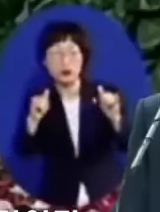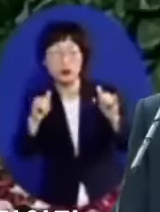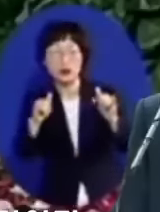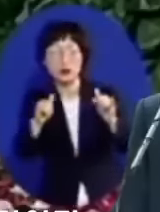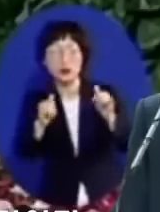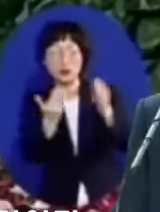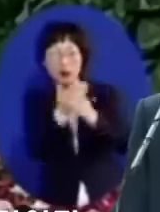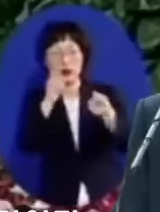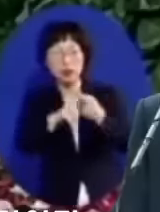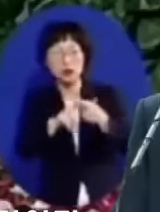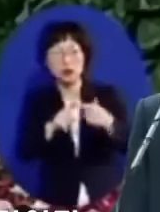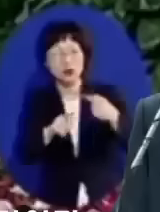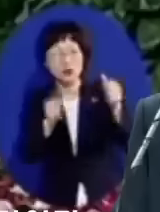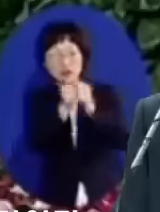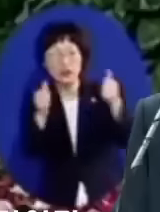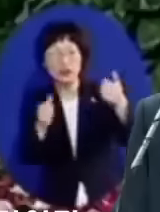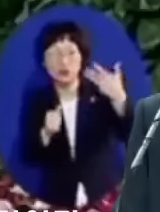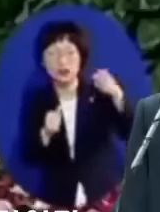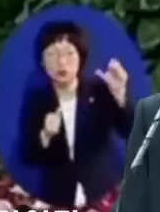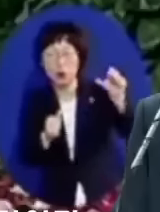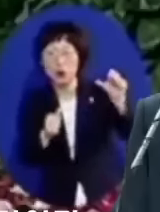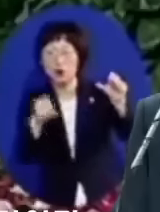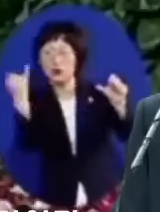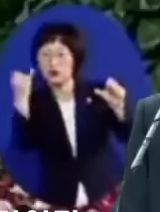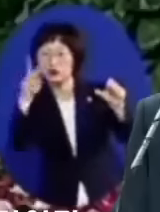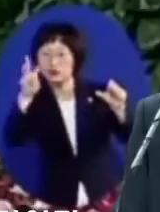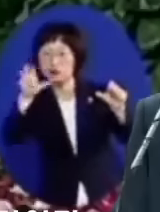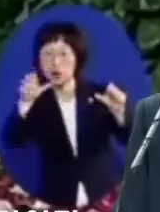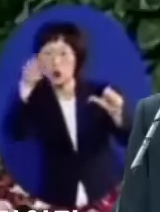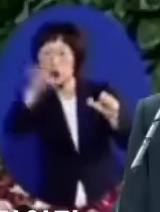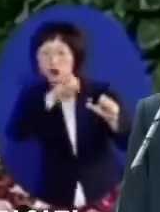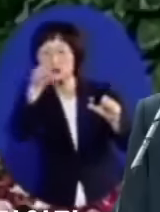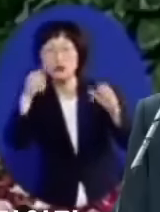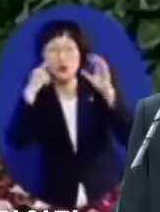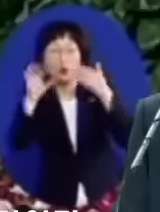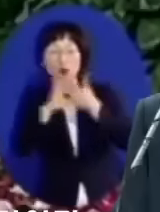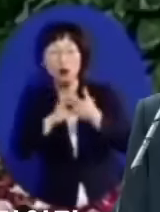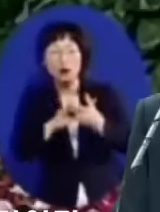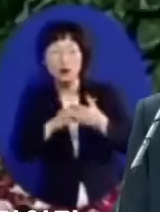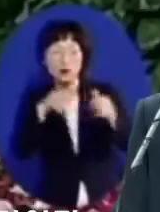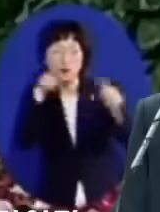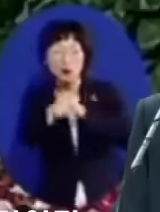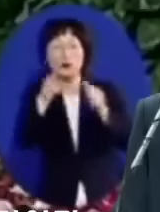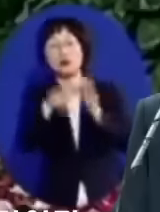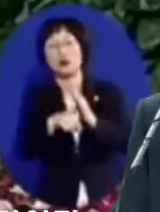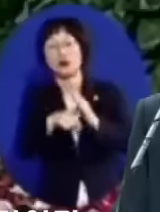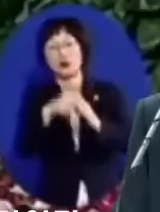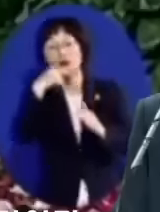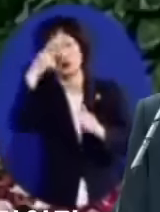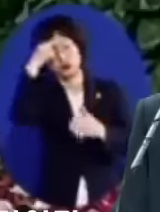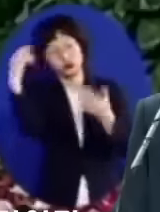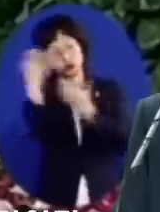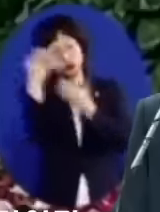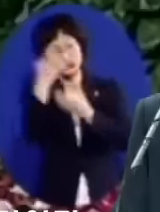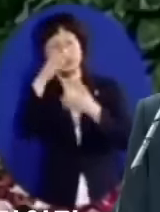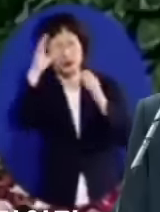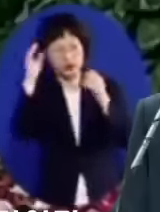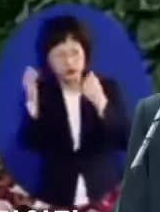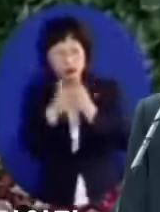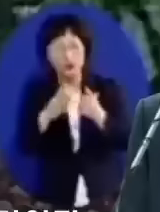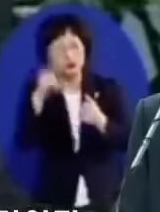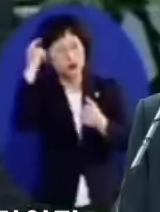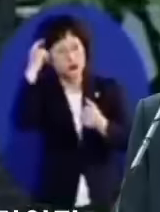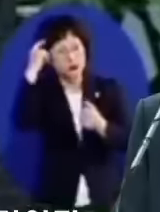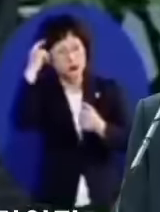85%, 여자의 38%가 범행 당시 술에 취하고 있었다고 말하셨습니다. 술이 취해서 제정신이 아닌